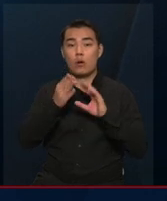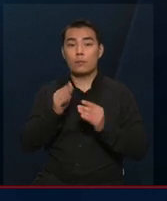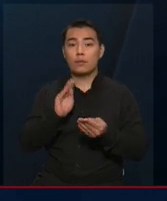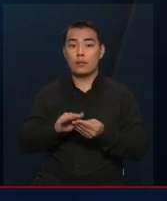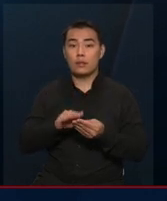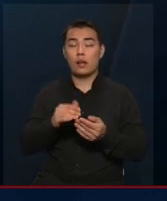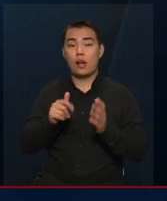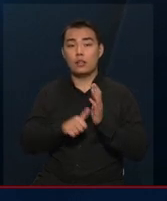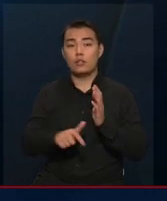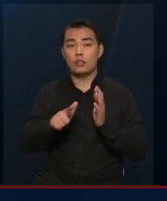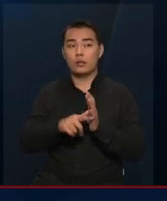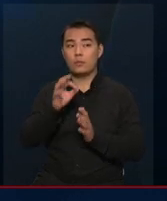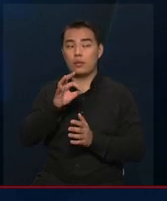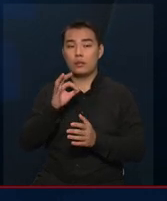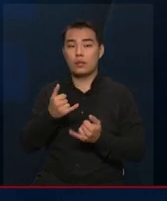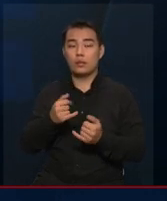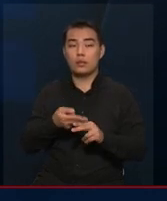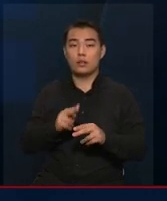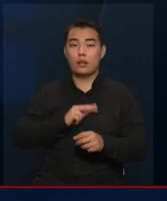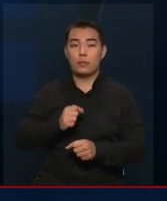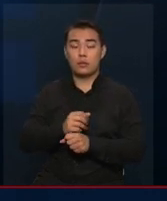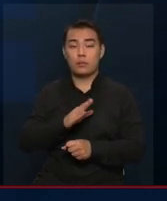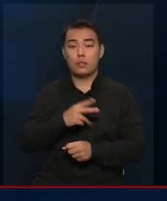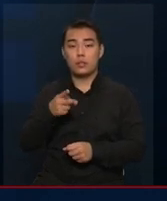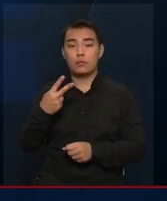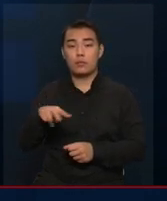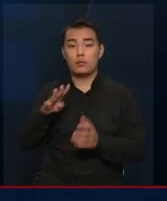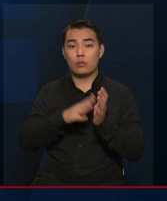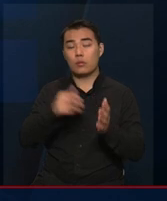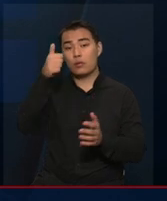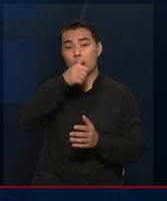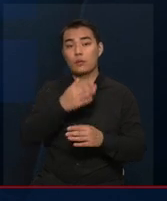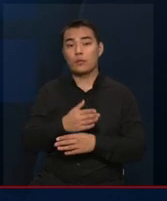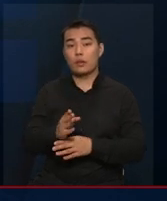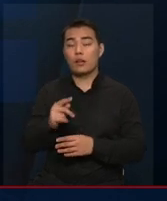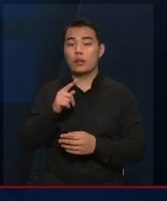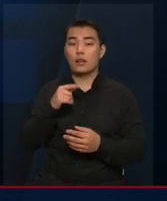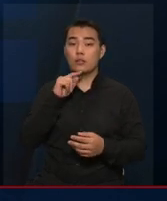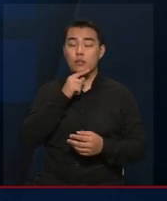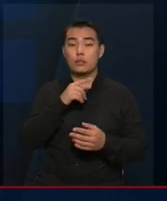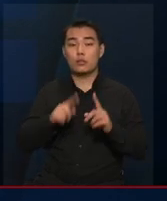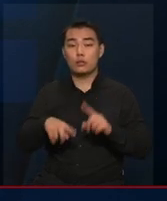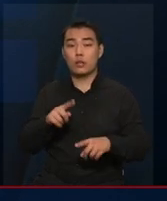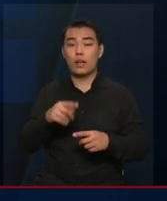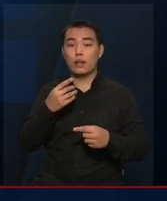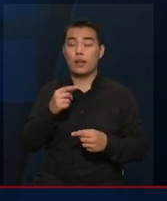өсімін 6-7% жеткізуді жүктеді. 2029 жылға қарай ұлттық экономика көлемі 2 есе ұлғаяды.